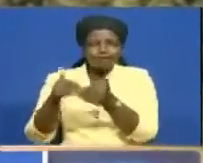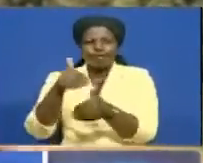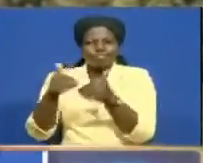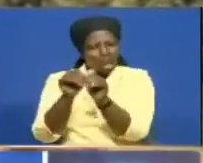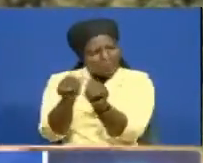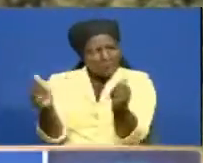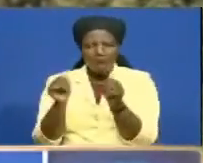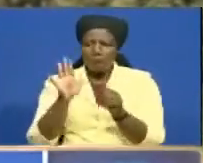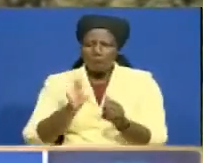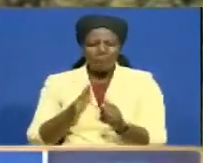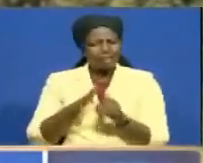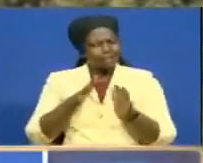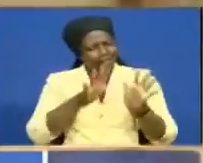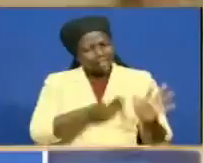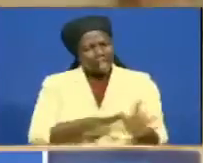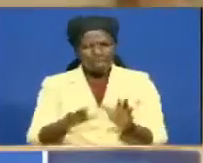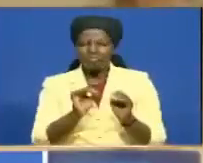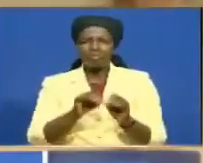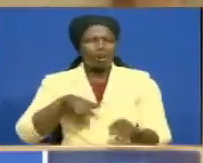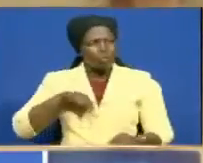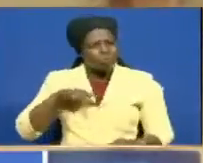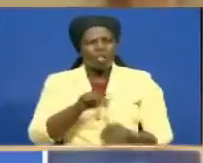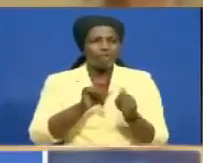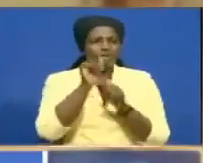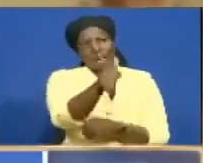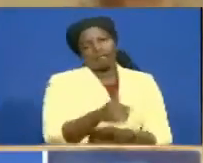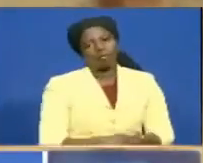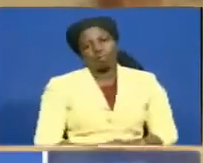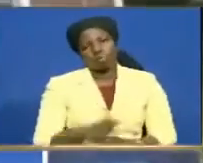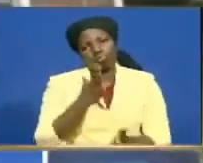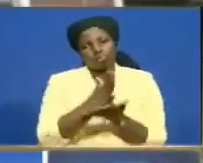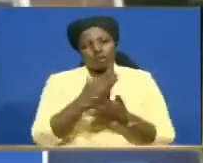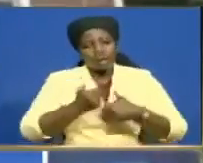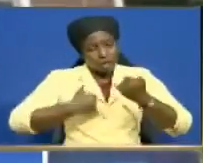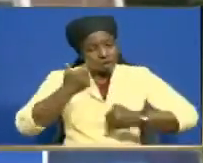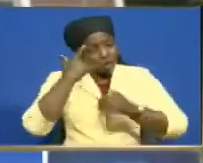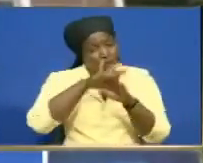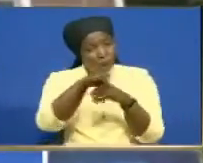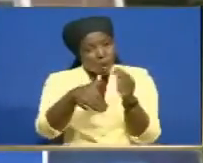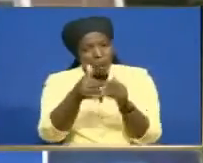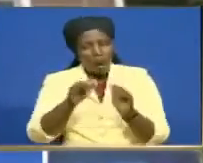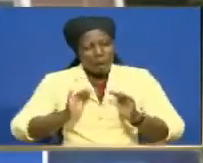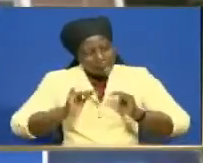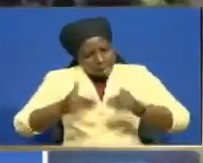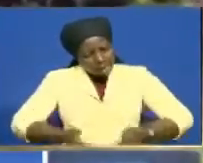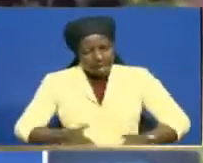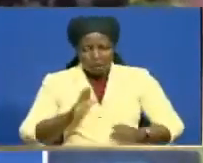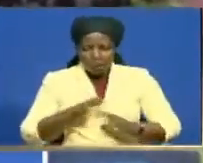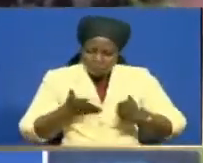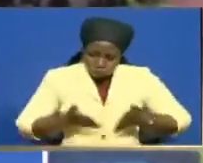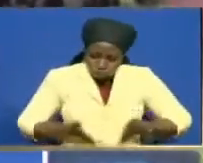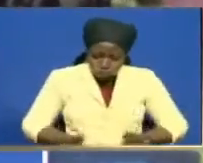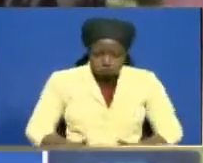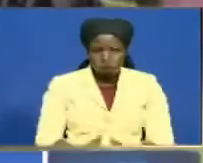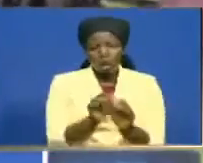mama wetu waache kuenda safari mrefu. Na ilhali ni furaha ya kila mwanamke mjamzito kujifungua salama,